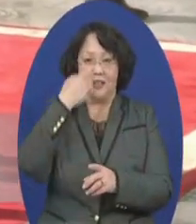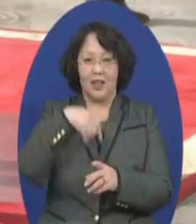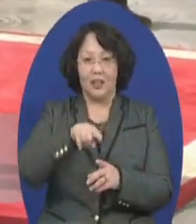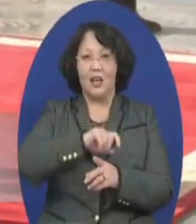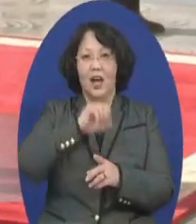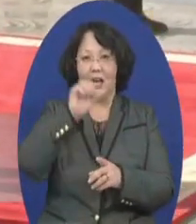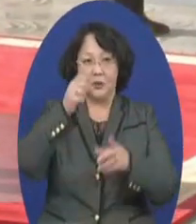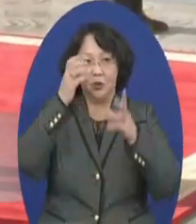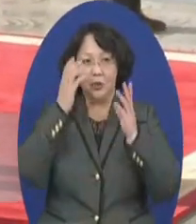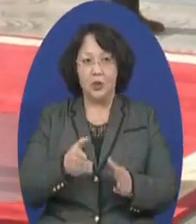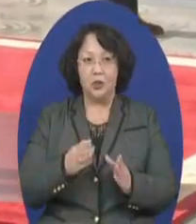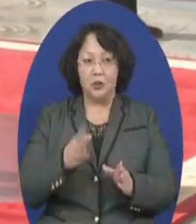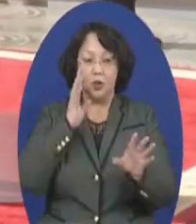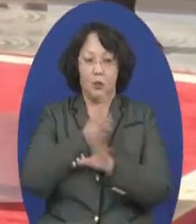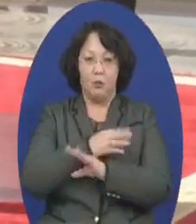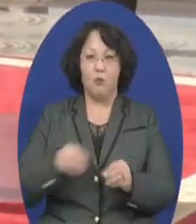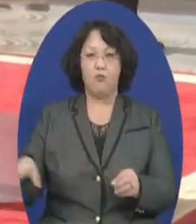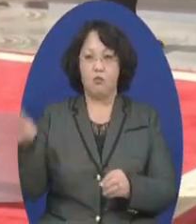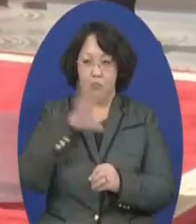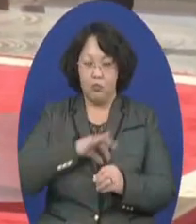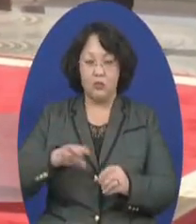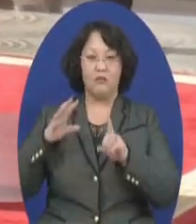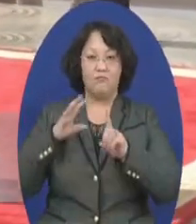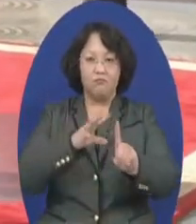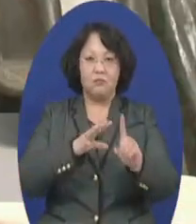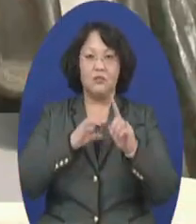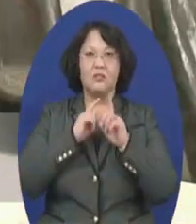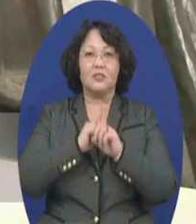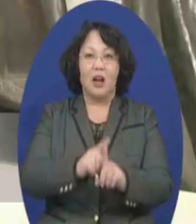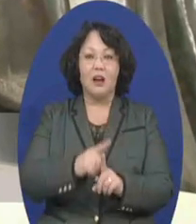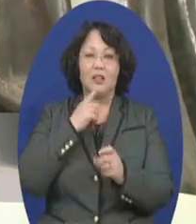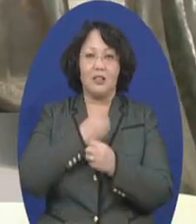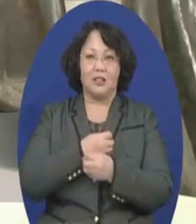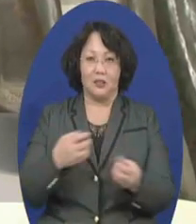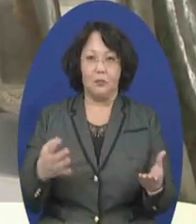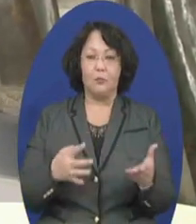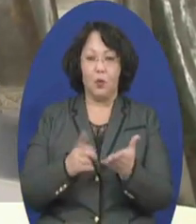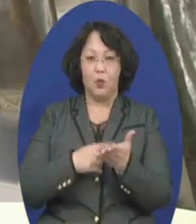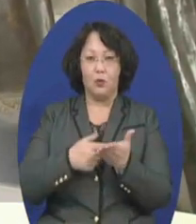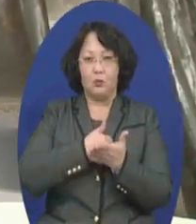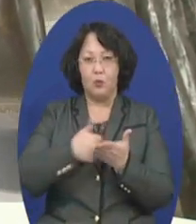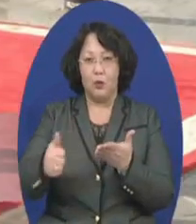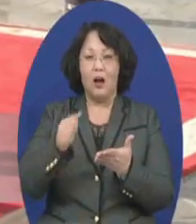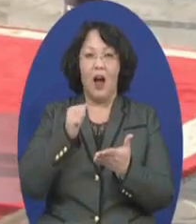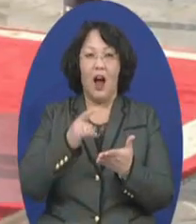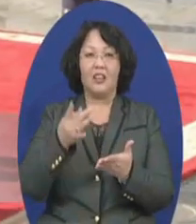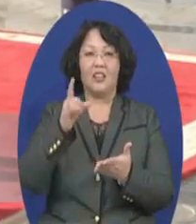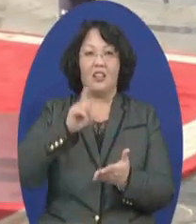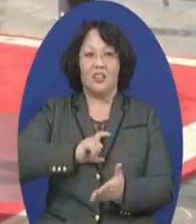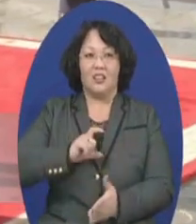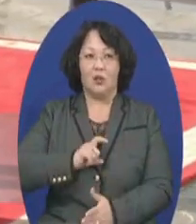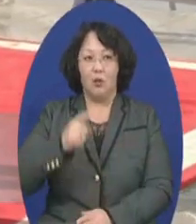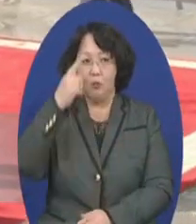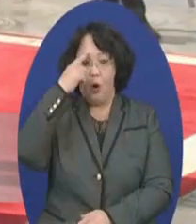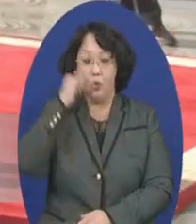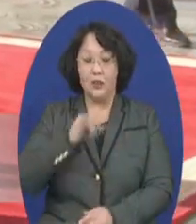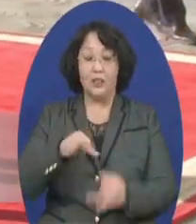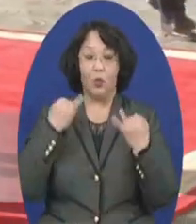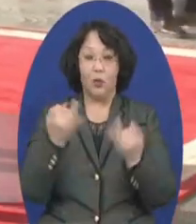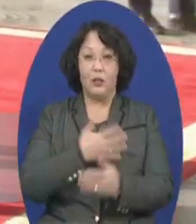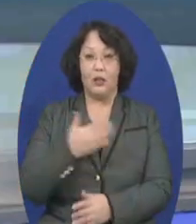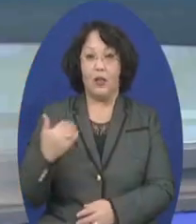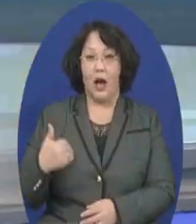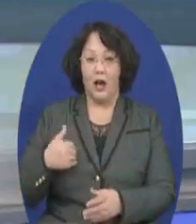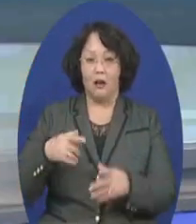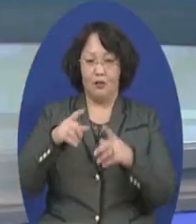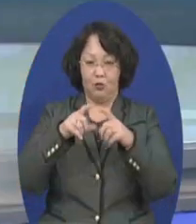гүйцэтгэн шийдвэрлүүлэх явдлыг нийтээр цөслөн дагуул зохино гэж заажээ. Хуудас бүр дээр нь ардын эрхт Монгол улсын их хурлын дарга гэсэн